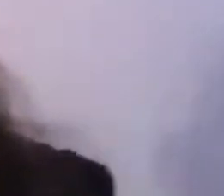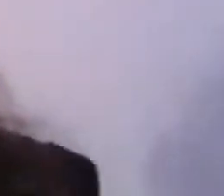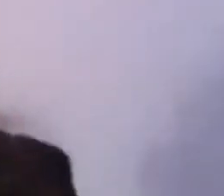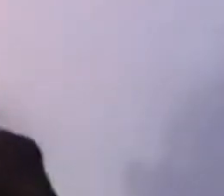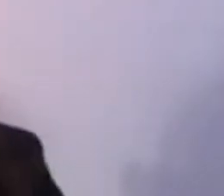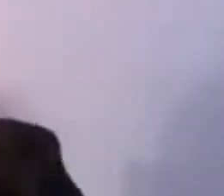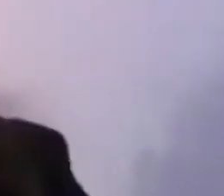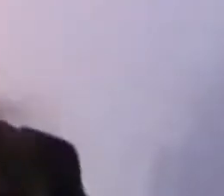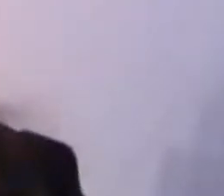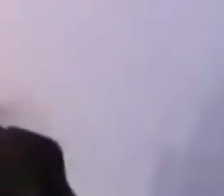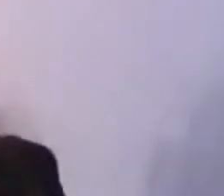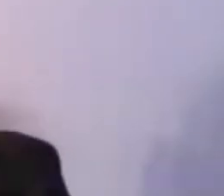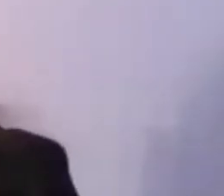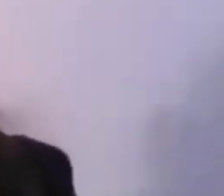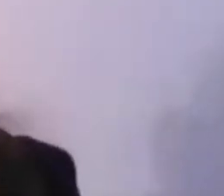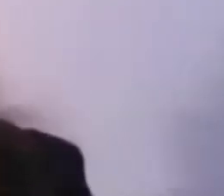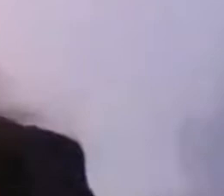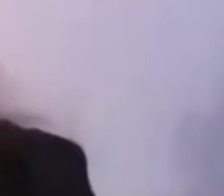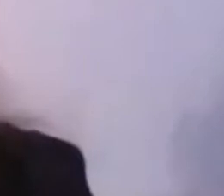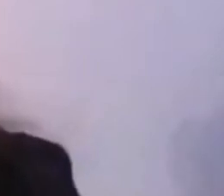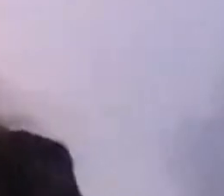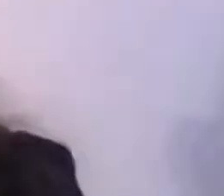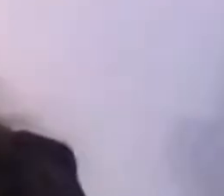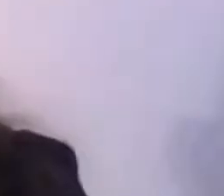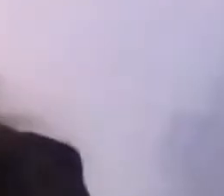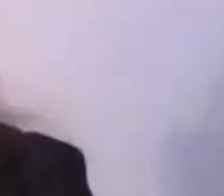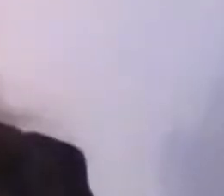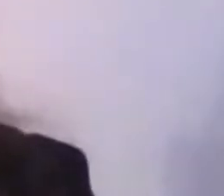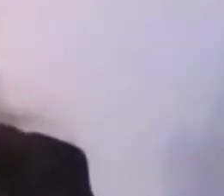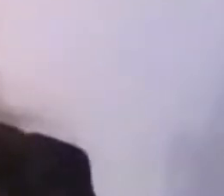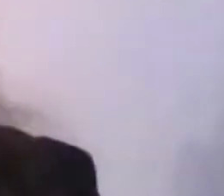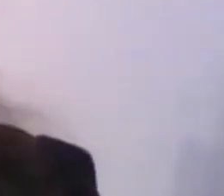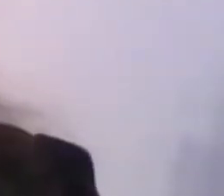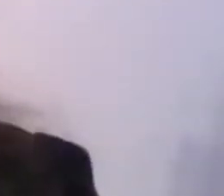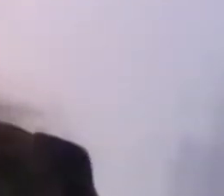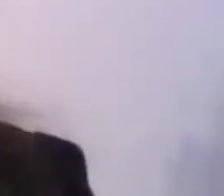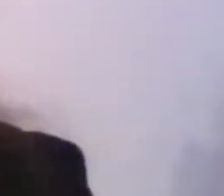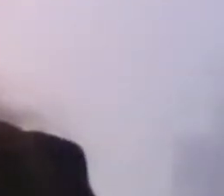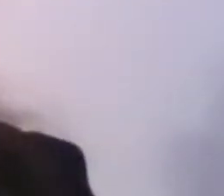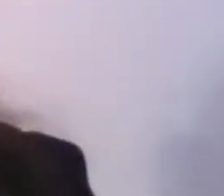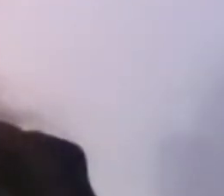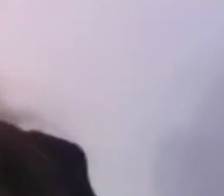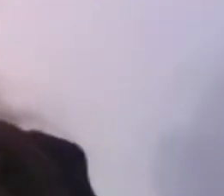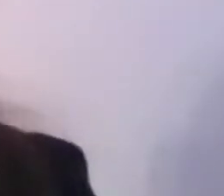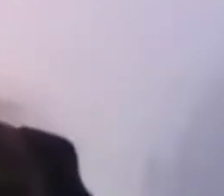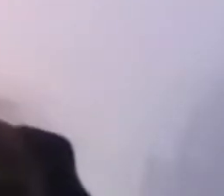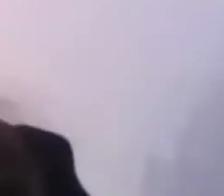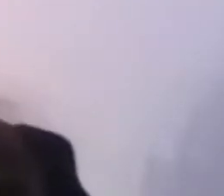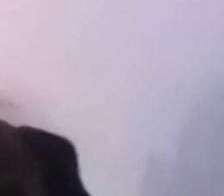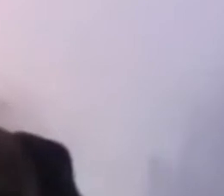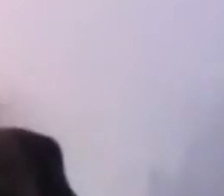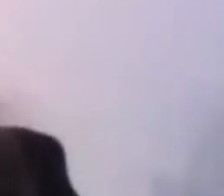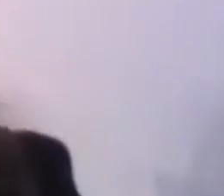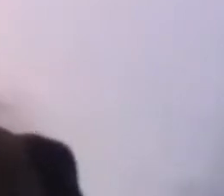des diagnostics, des précisions scientifiques. Épileptique, oui, mais encore, syndrome de West, d'accord, mais le reste, un chromosome défectueux,